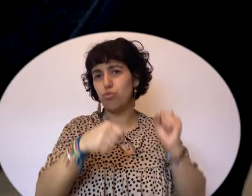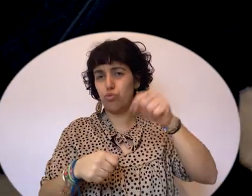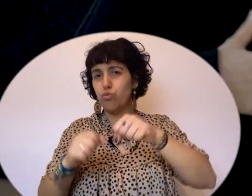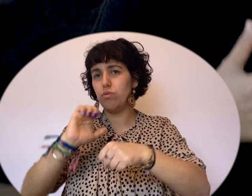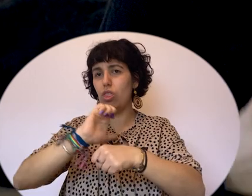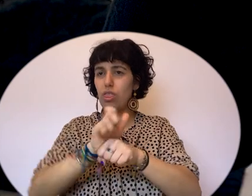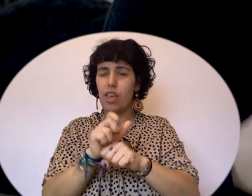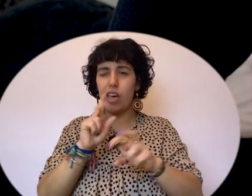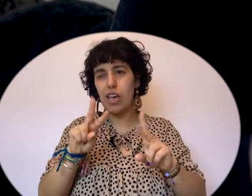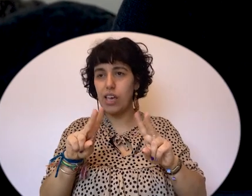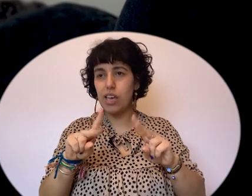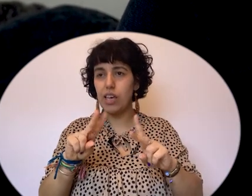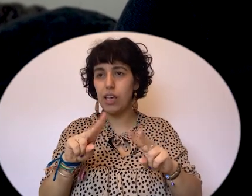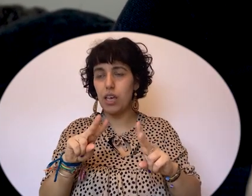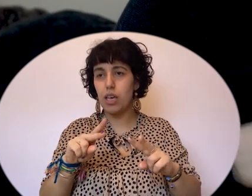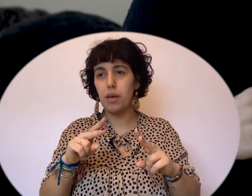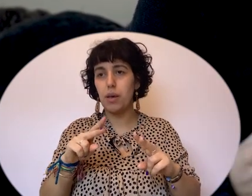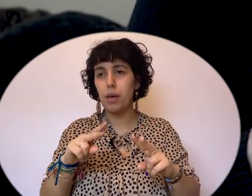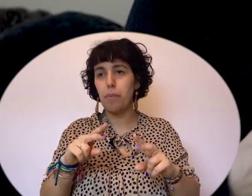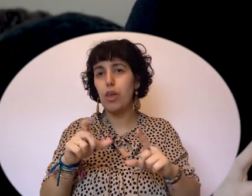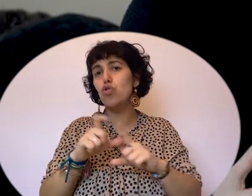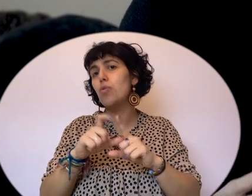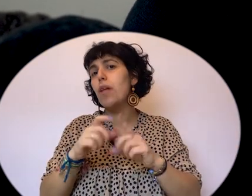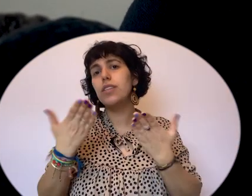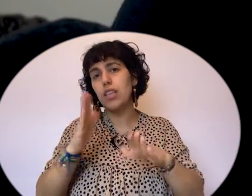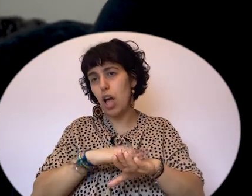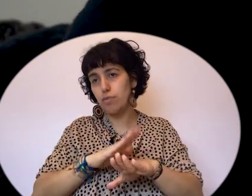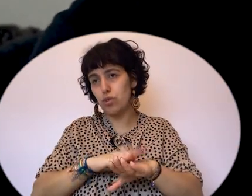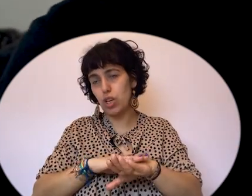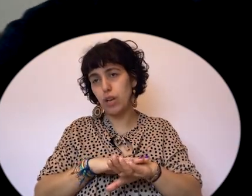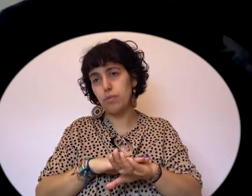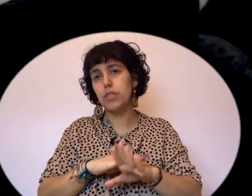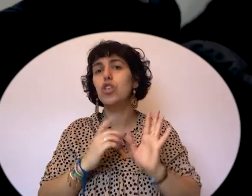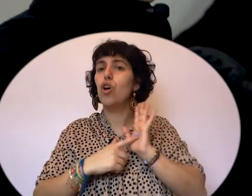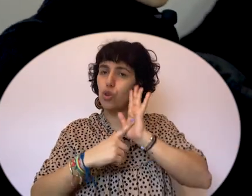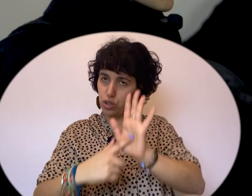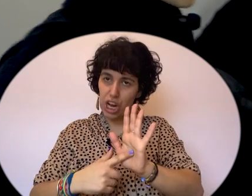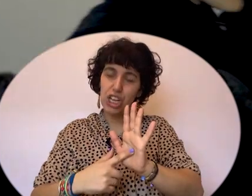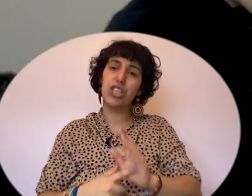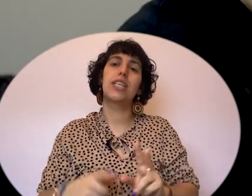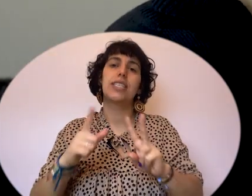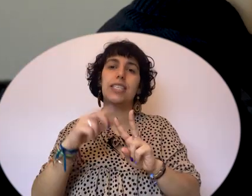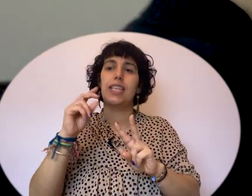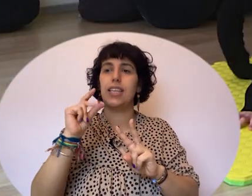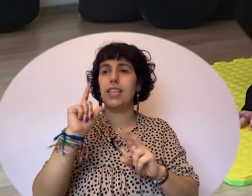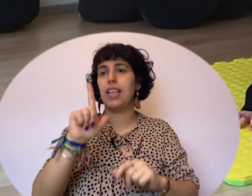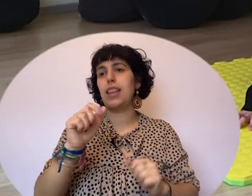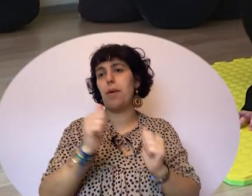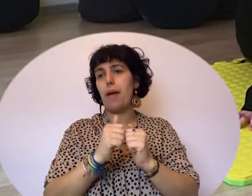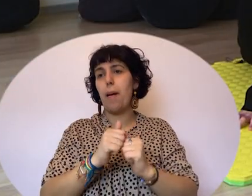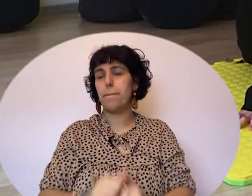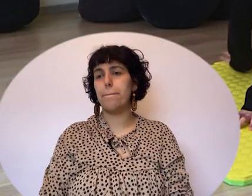yumruk atma veya tecavüz girişimi gibi pozisyonlarda ufak tefek ne yapabileceğimizi busin ile beraber göstereceğiz